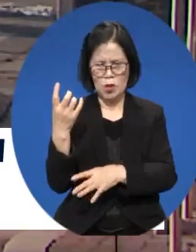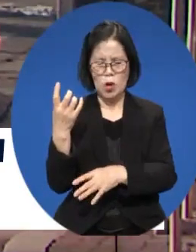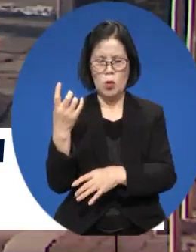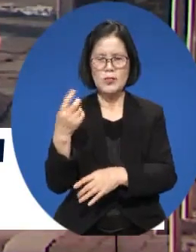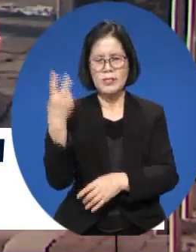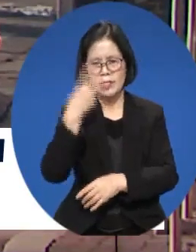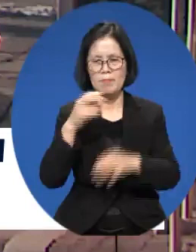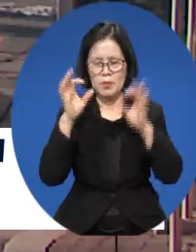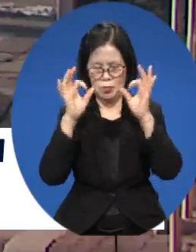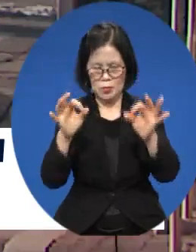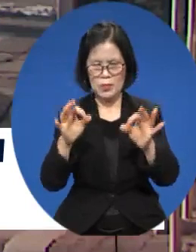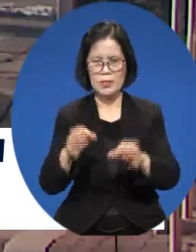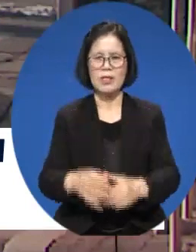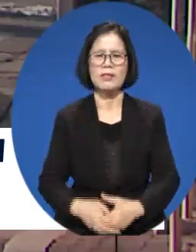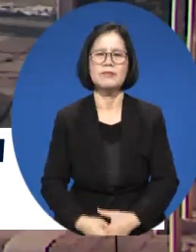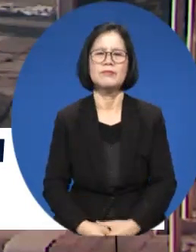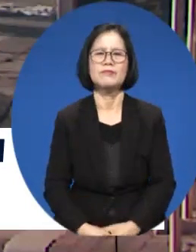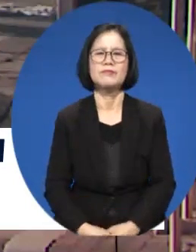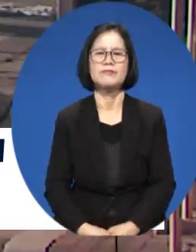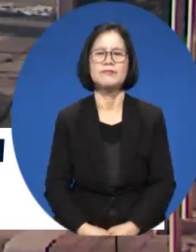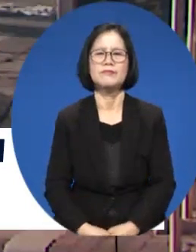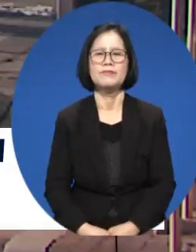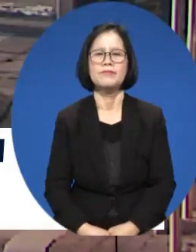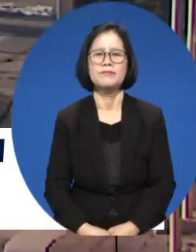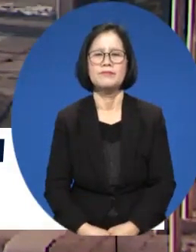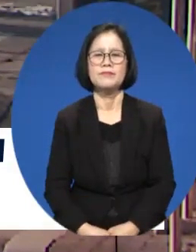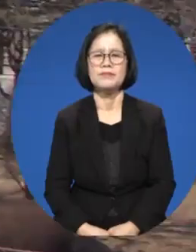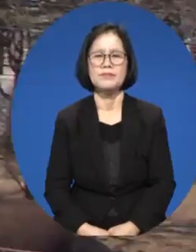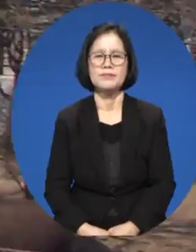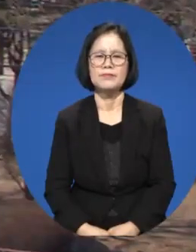살펴보겠습니다 칼 태운 기자입니다